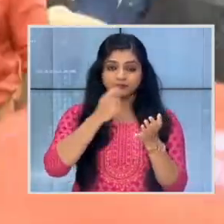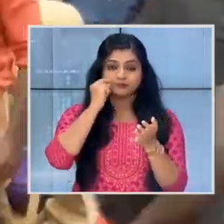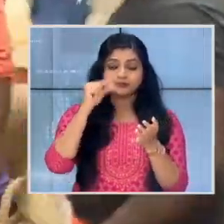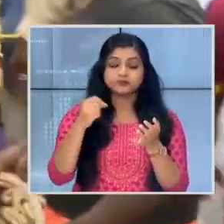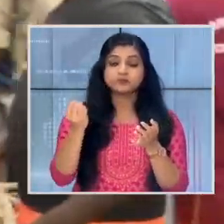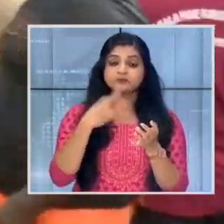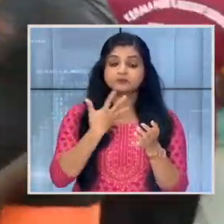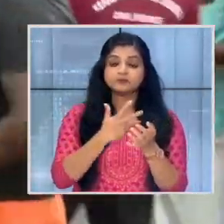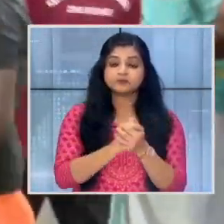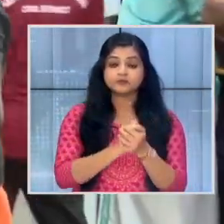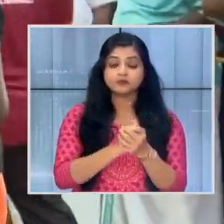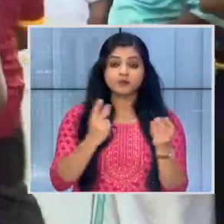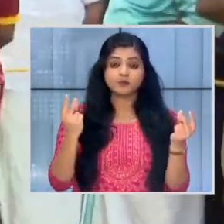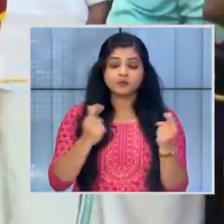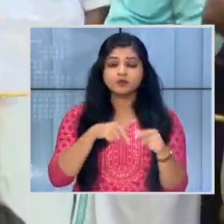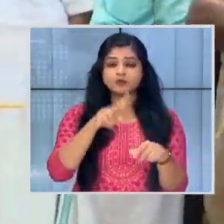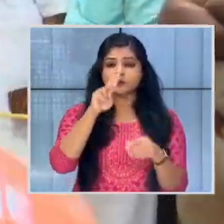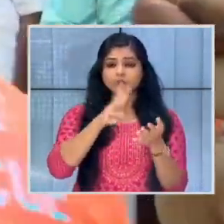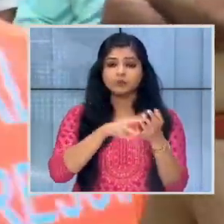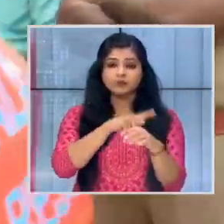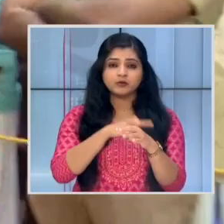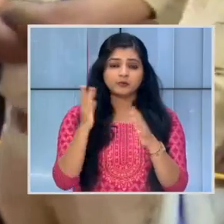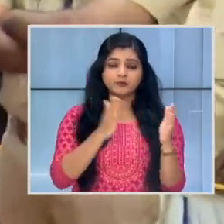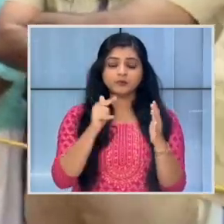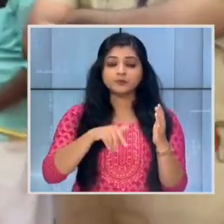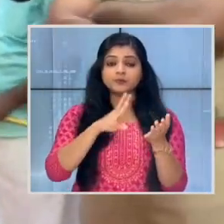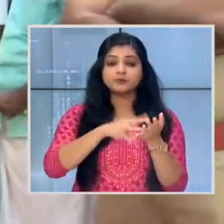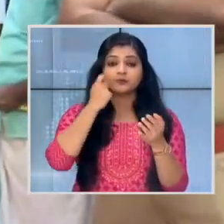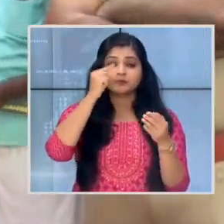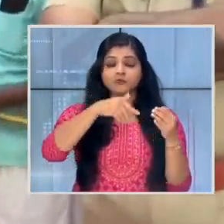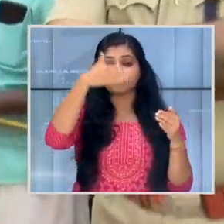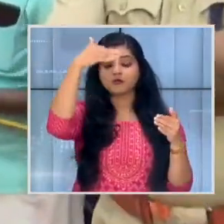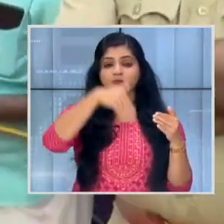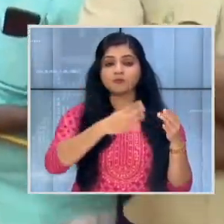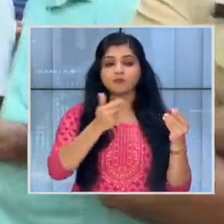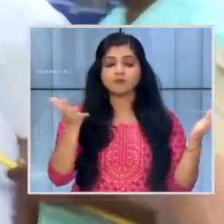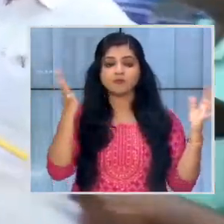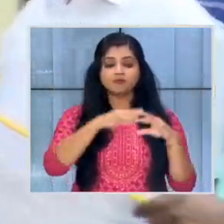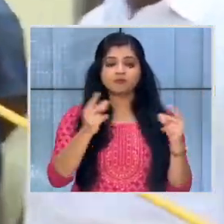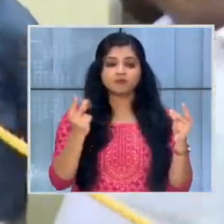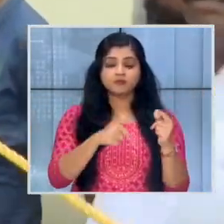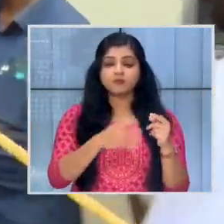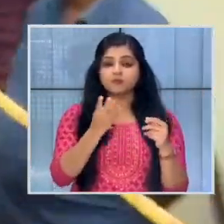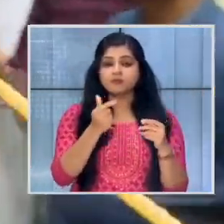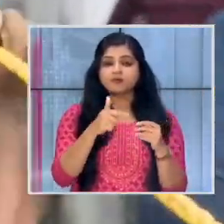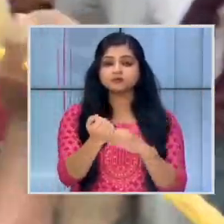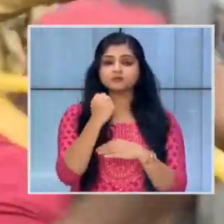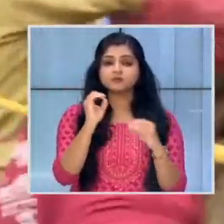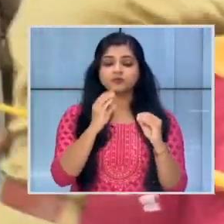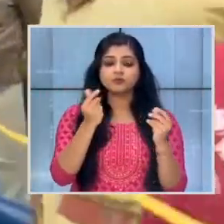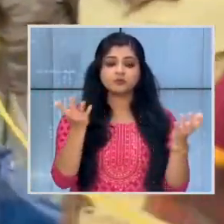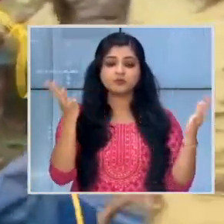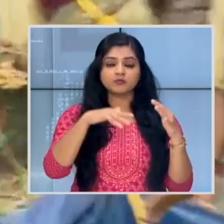നമ്മളോട് പറഞ്ഞത് വളരെ വേഗത്തിൽ ഒരു 2 മിനിറ്റ് സമയം കൊണ്ടാണ് മഹാരാജൻ പൂർണ്ണമായും മണ്ണിനടിയിലേക്ക് പെട്ടത്. വളരെ എളുപ്പത്തിന് മണ്ണിടിഞ്ഞ് മഹാരാജൻ്റെ